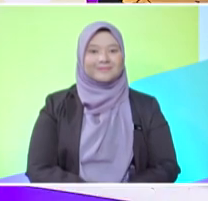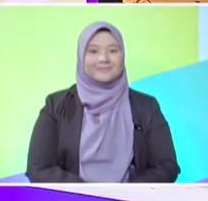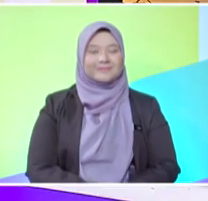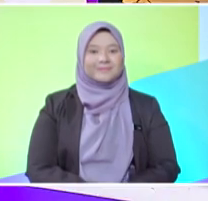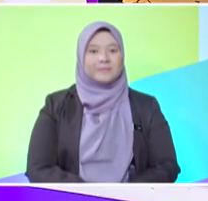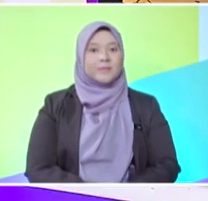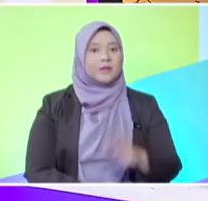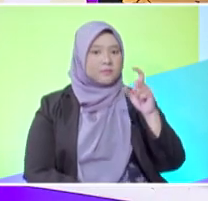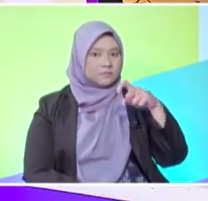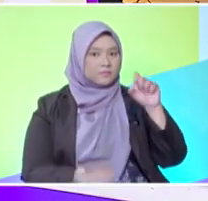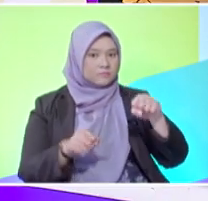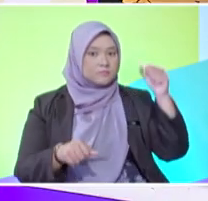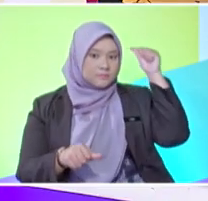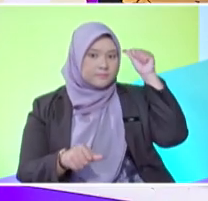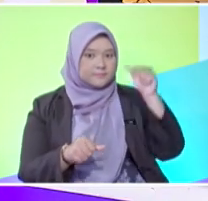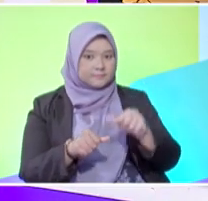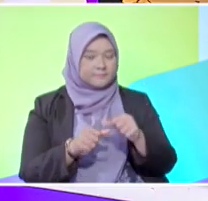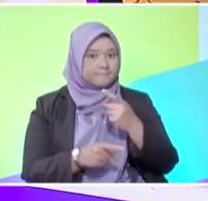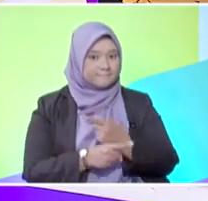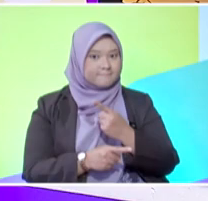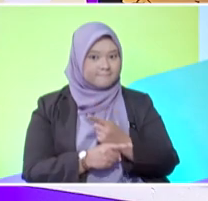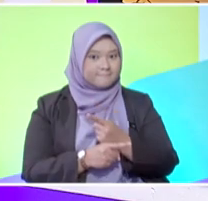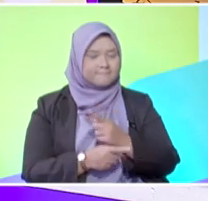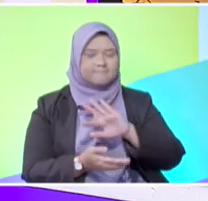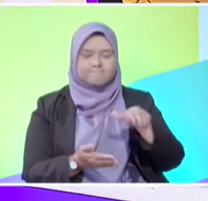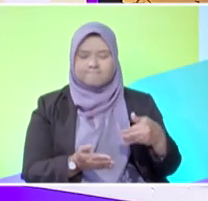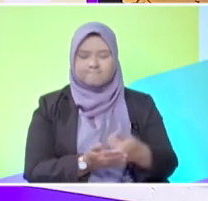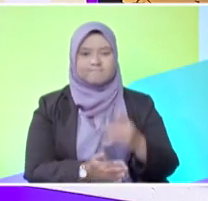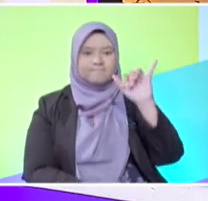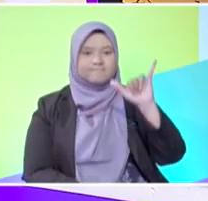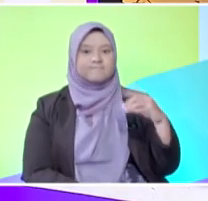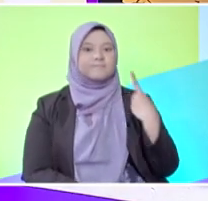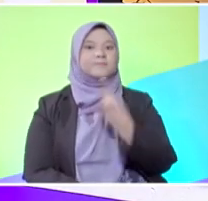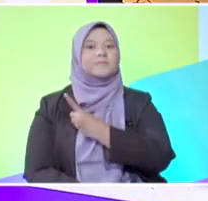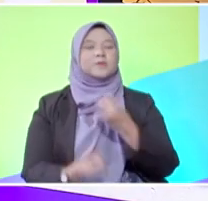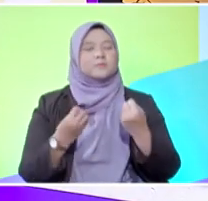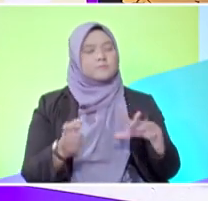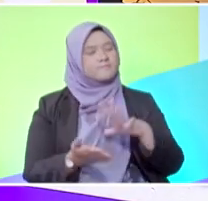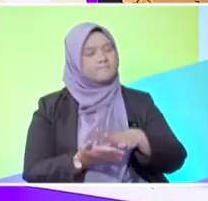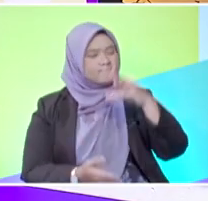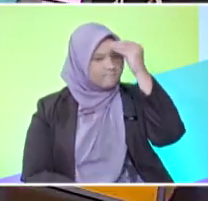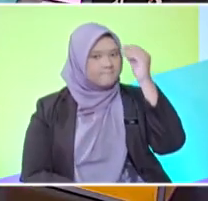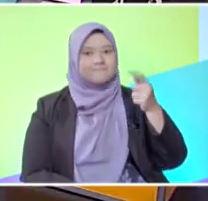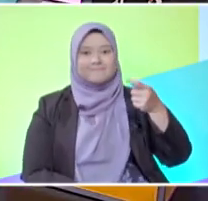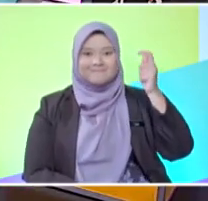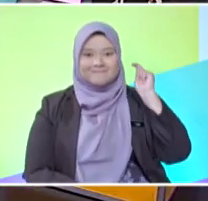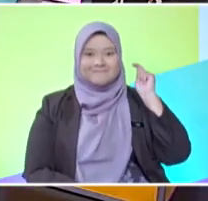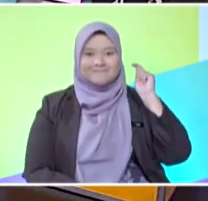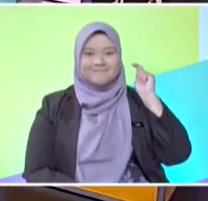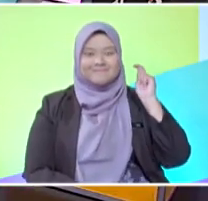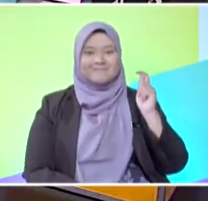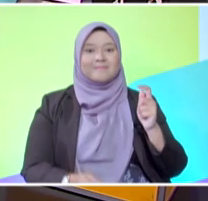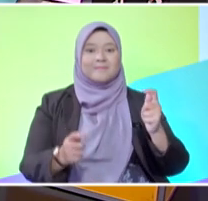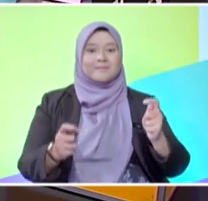sama ada makan daging tadi Tikus Makan tumbuhan saja ataupun keduanya daging dan juga tumbuhan kita ucapkan terima kasih kepada cewek gua